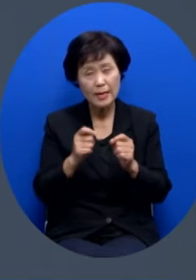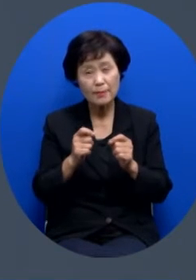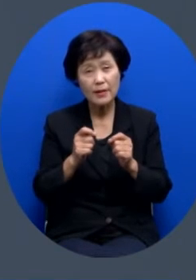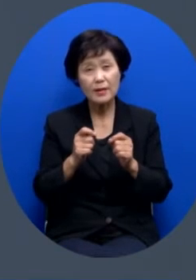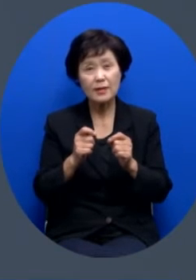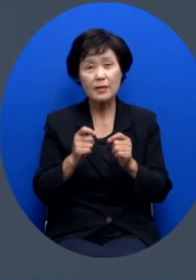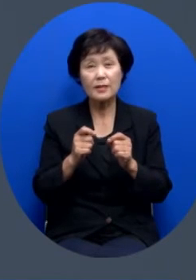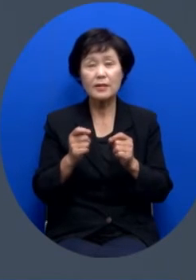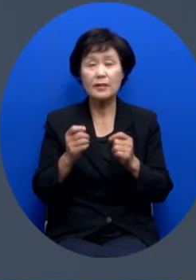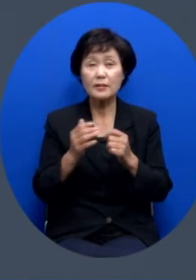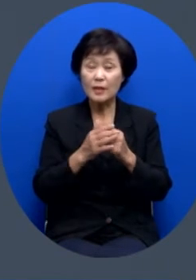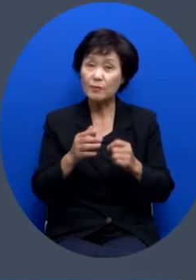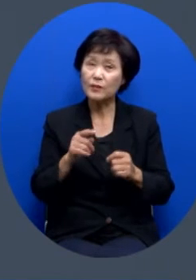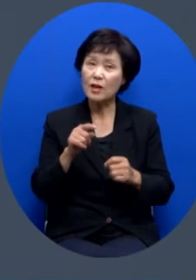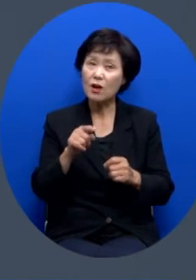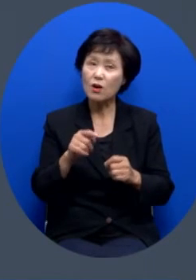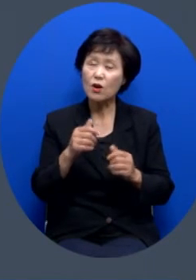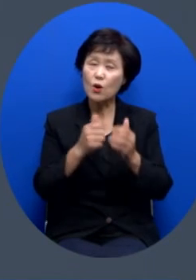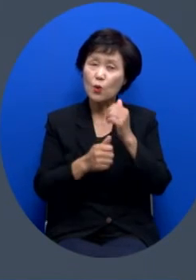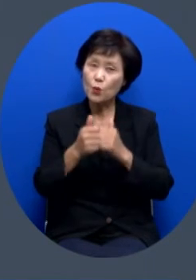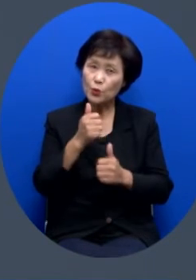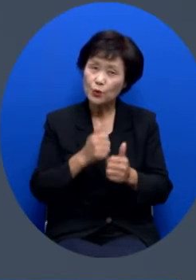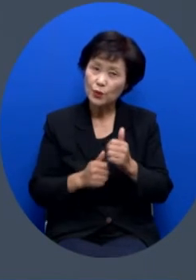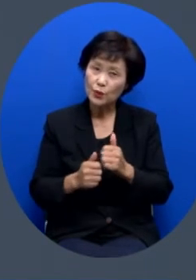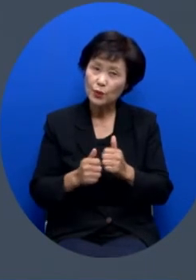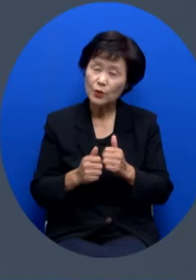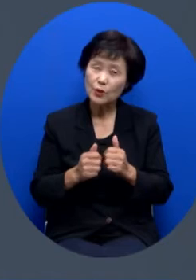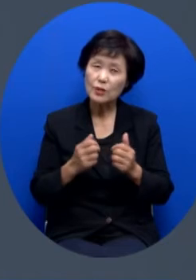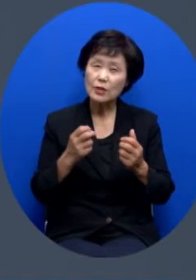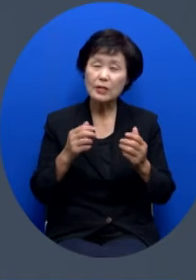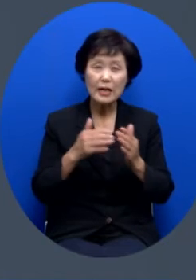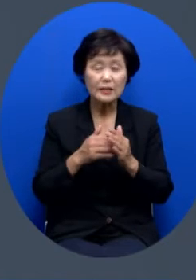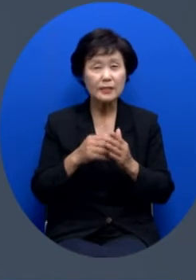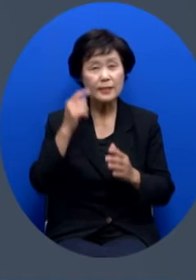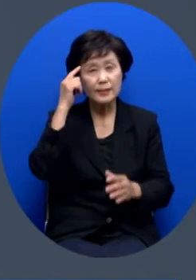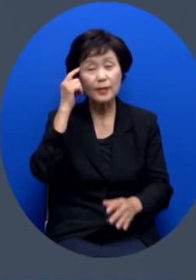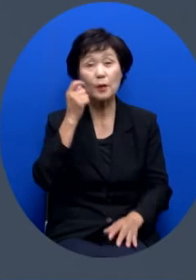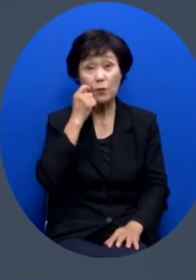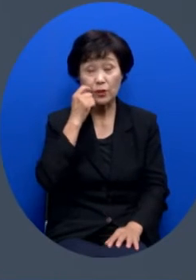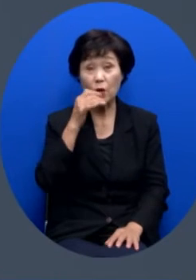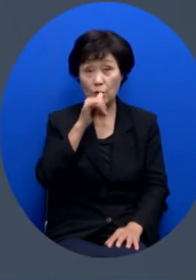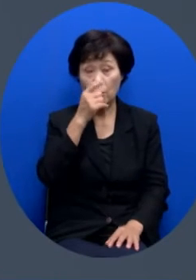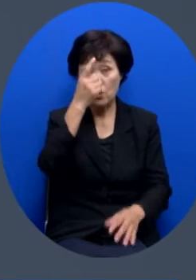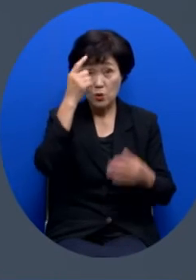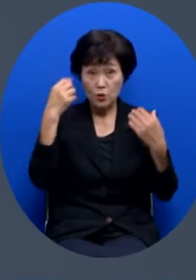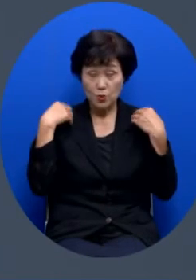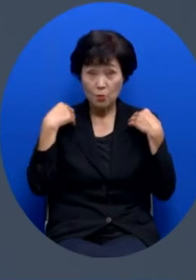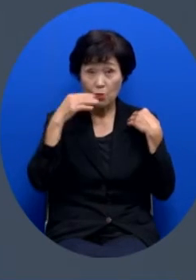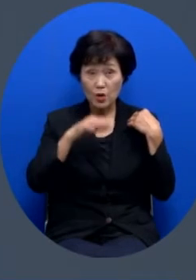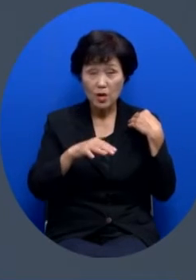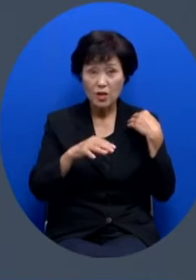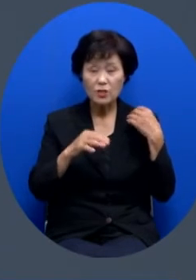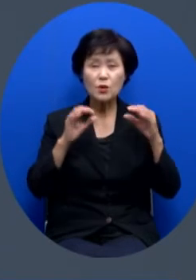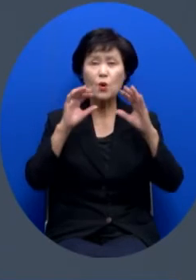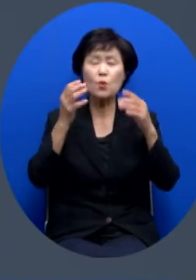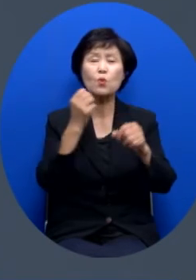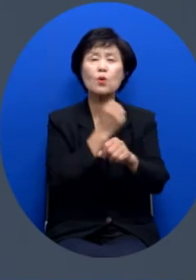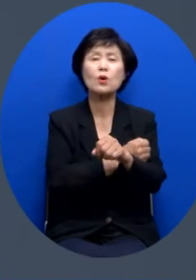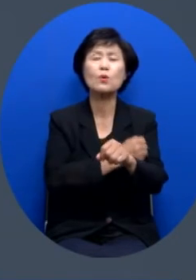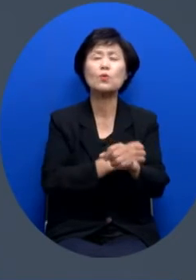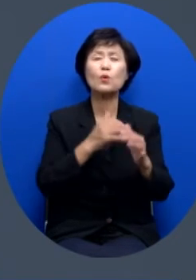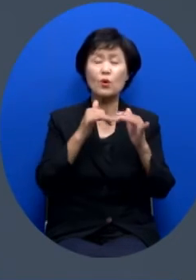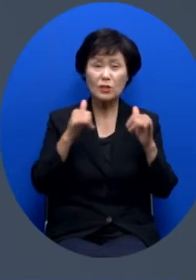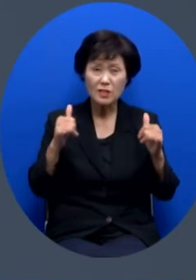그래서요 거기까지는 우리가 이제 생각을 못 한 것은 뭐 정부에선 독립 용의자 등과 그 다음 천사 적을